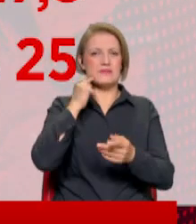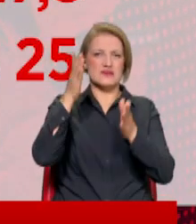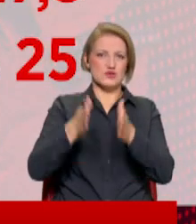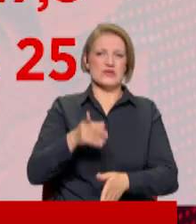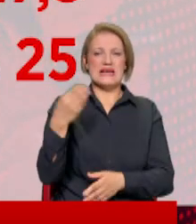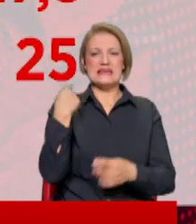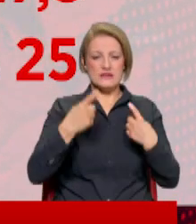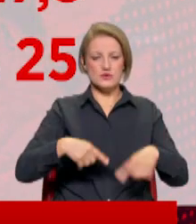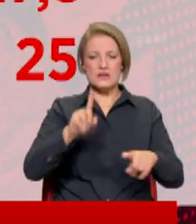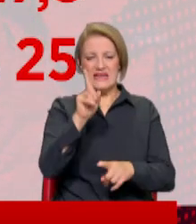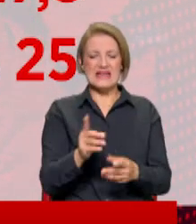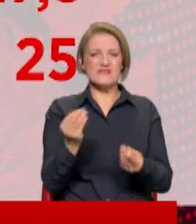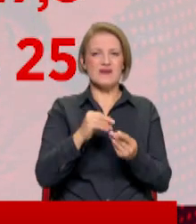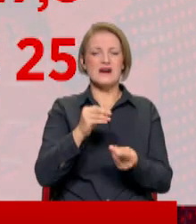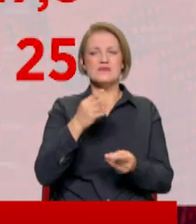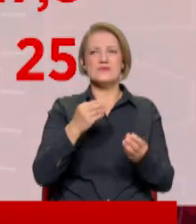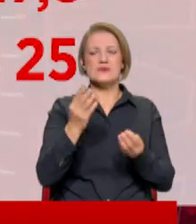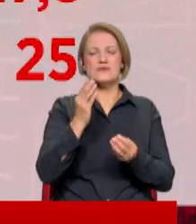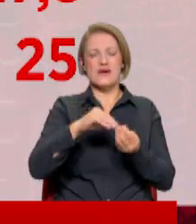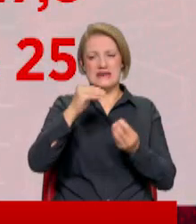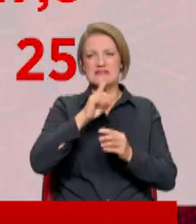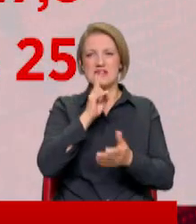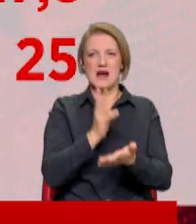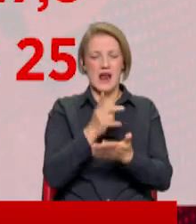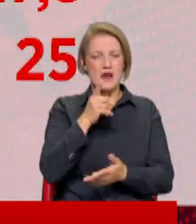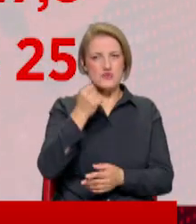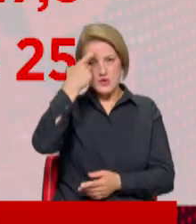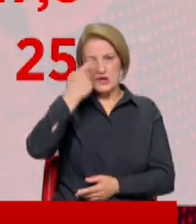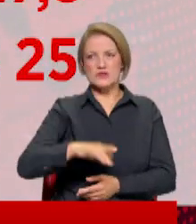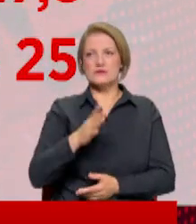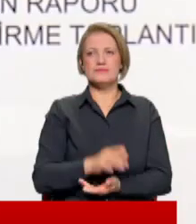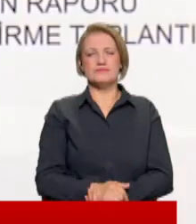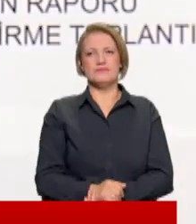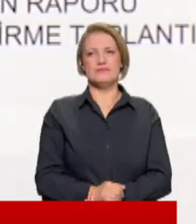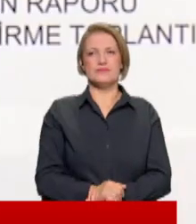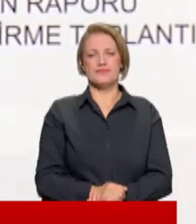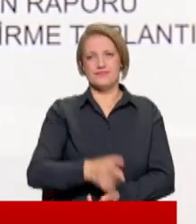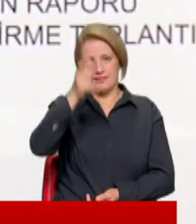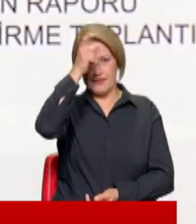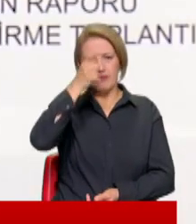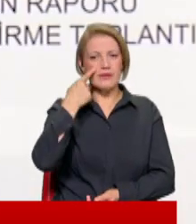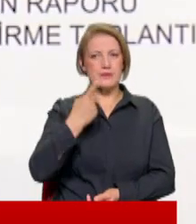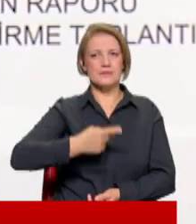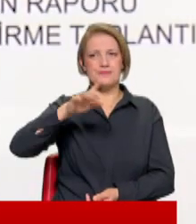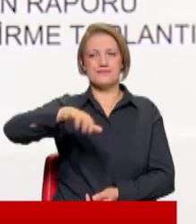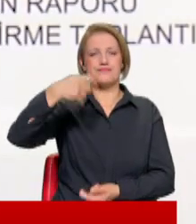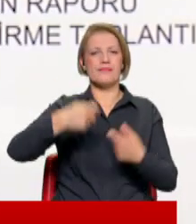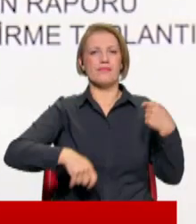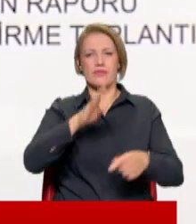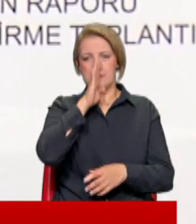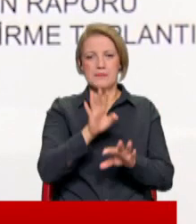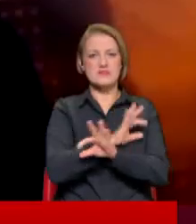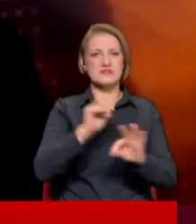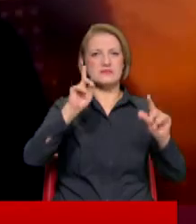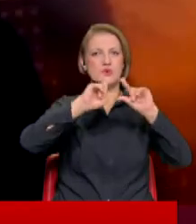ve yeni kurulun ilk faiz kararı şaşırttı. 750 baz puanı artışa imza attılar. Türkiye Cumhuriyet Merkez Bankası tamamıyla bağımsız